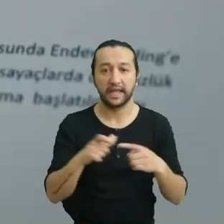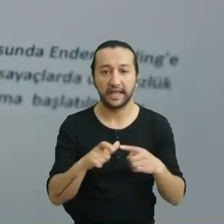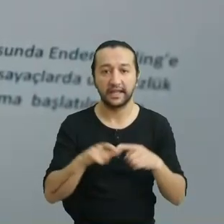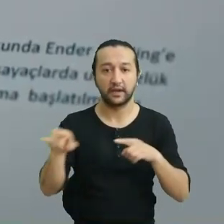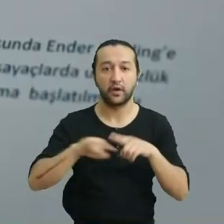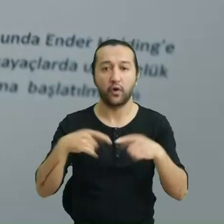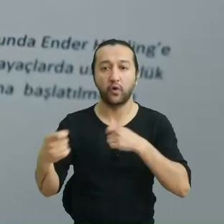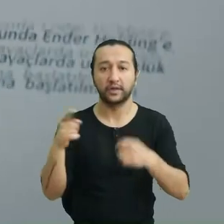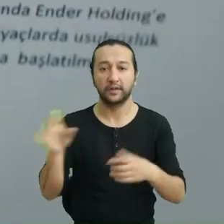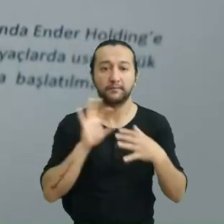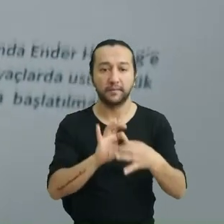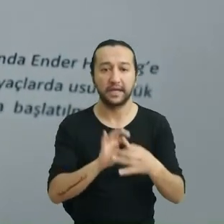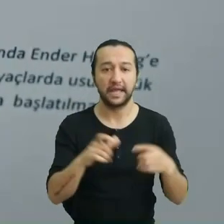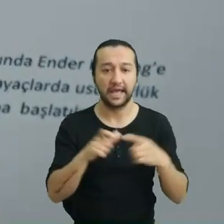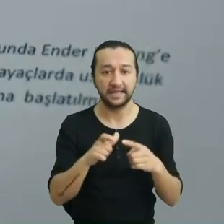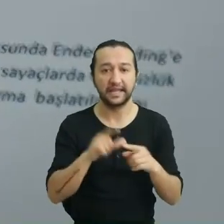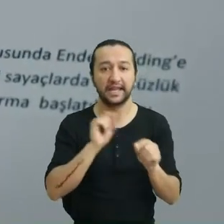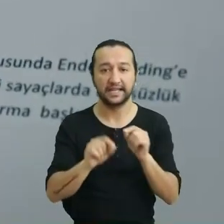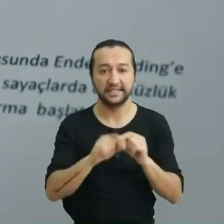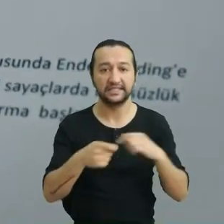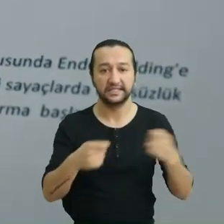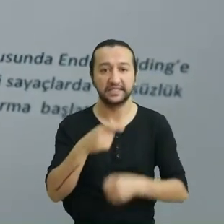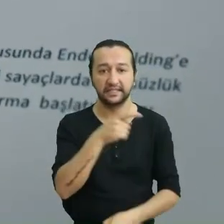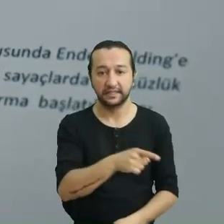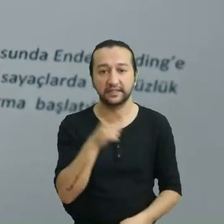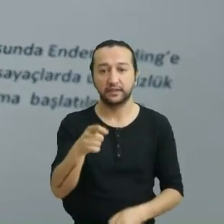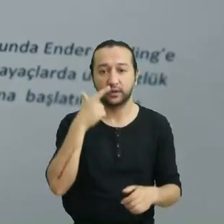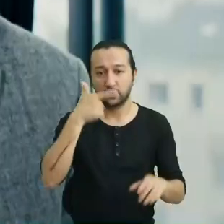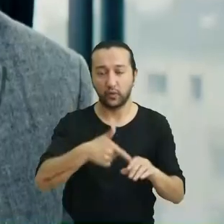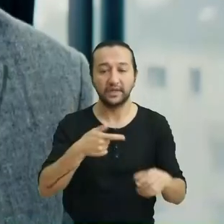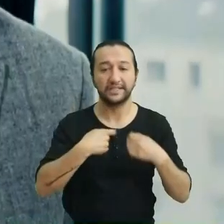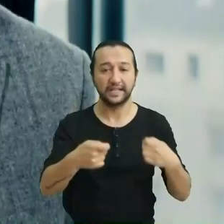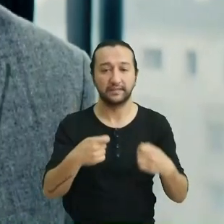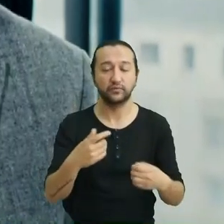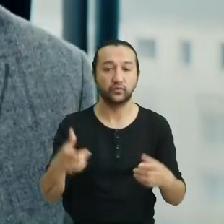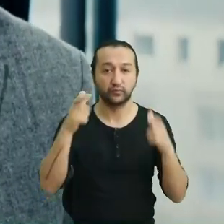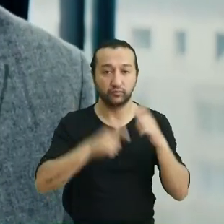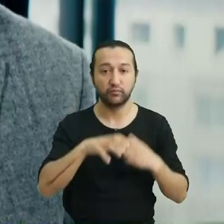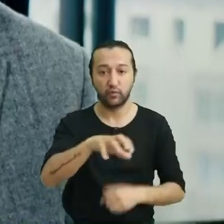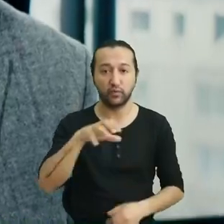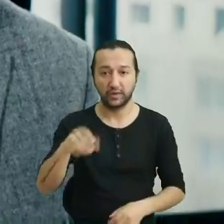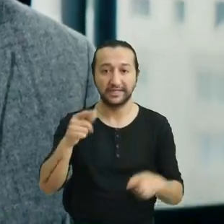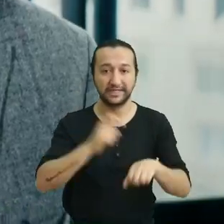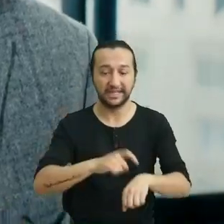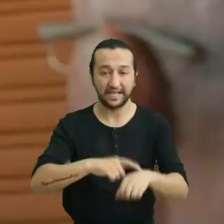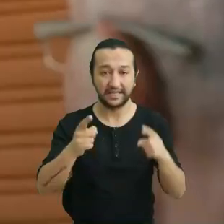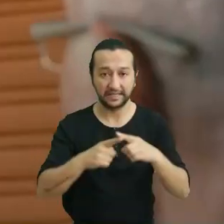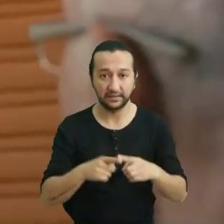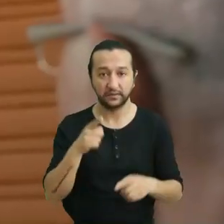Ender Holding'e bağlı Ender Enerji Şirketi'nin doğalgaz dağıtımına üstlendiği bölgelerdeki